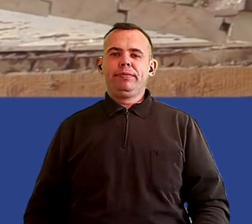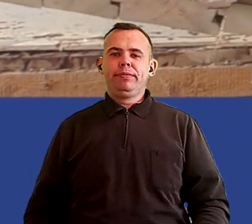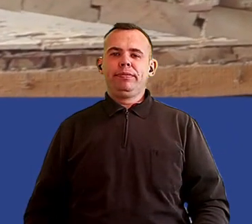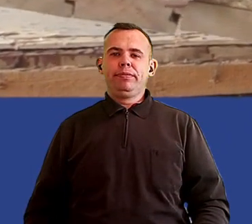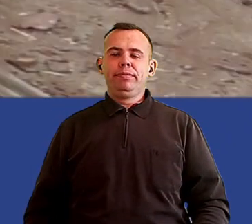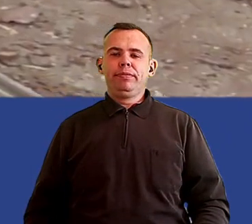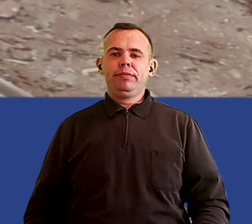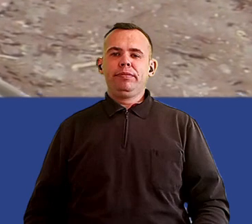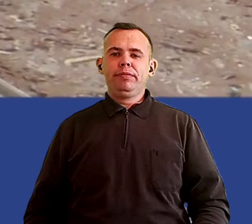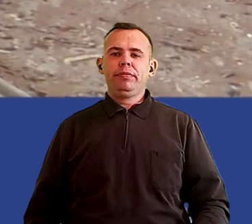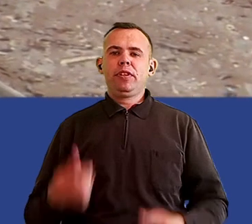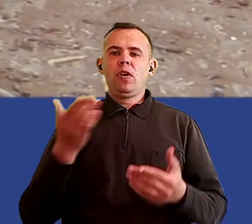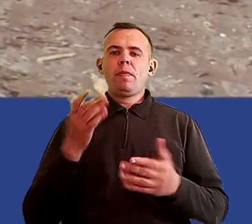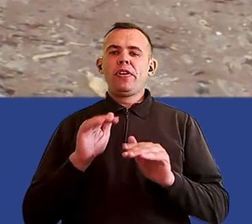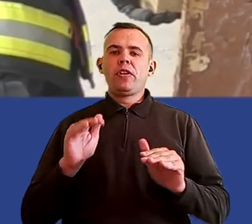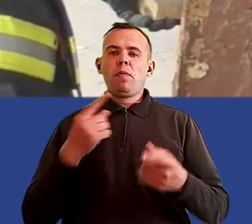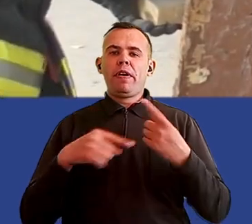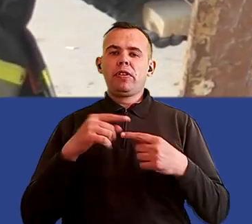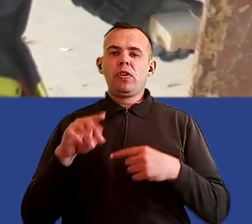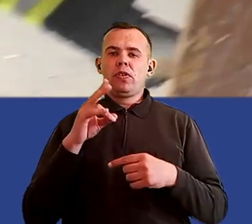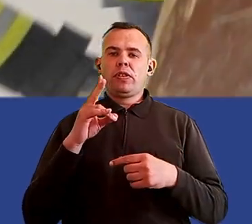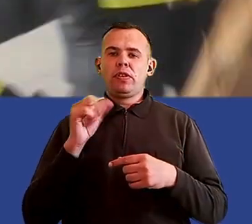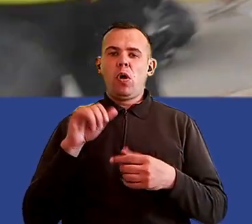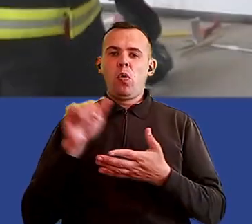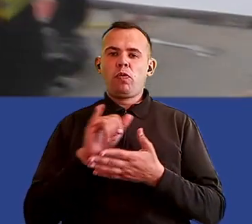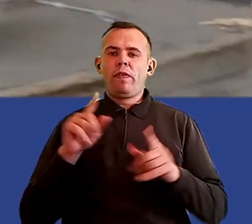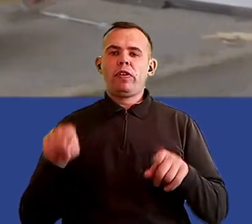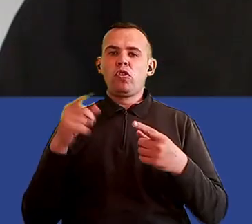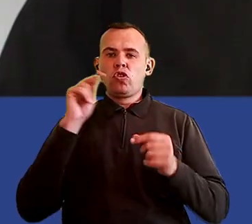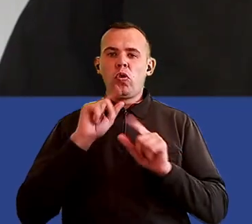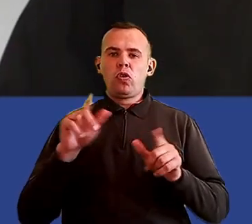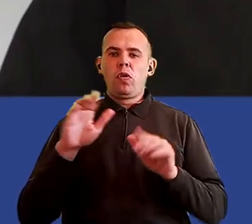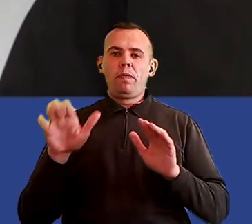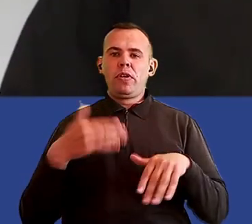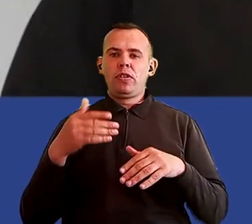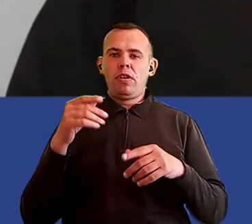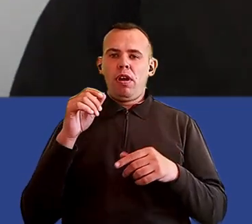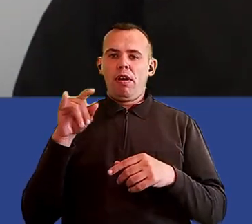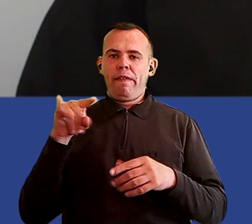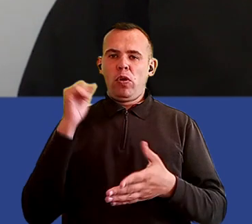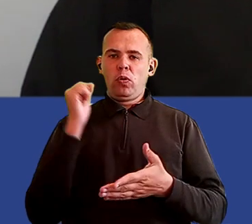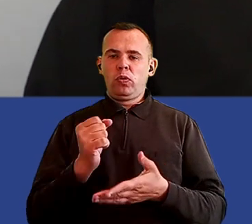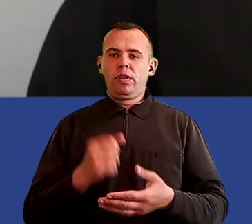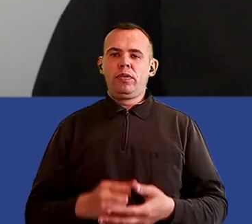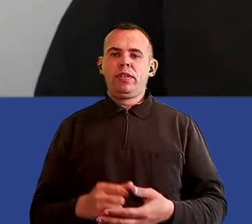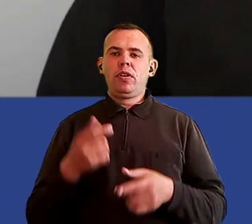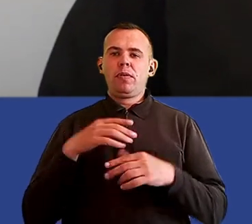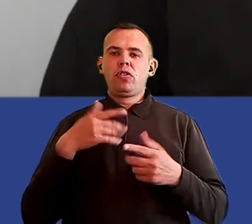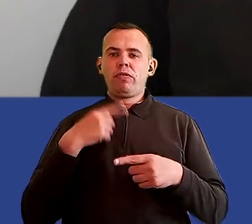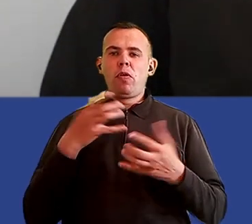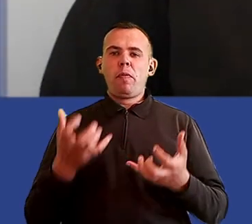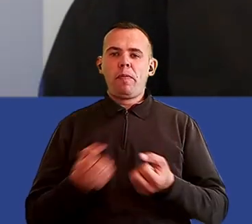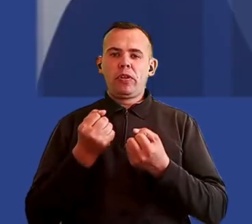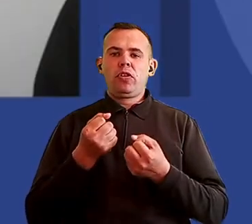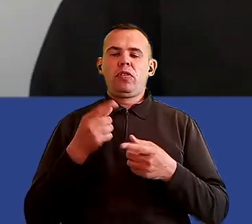Аби діти повернулися за партою. На Уманщині відновлюють школу після авіаудару. Ми надзвичайно велику підтримку отримуємо з